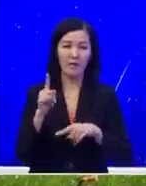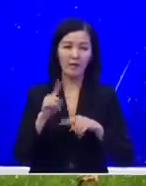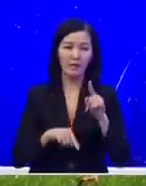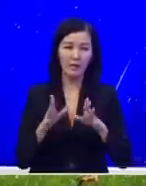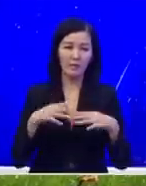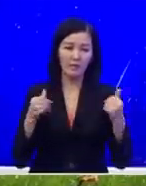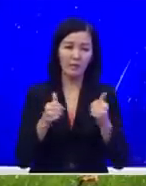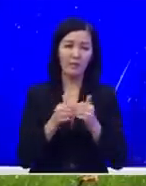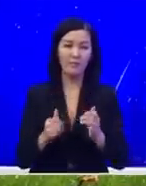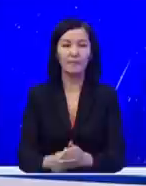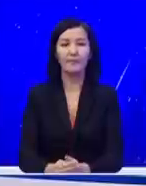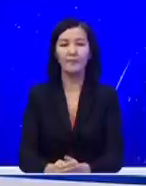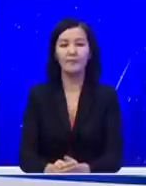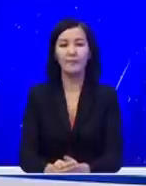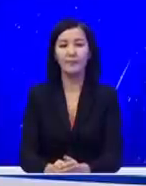близким.